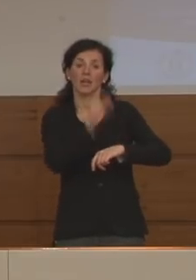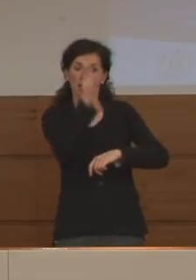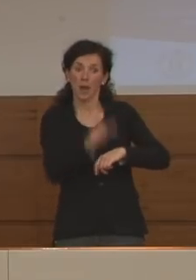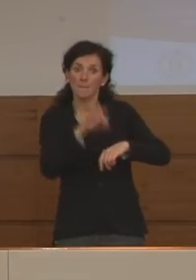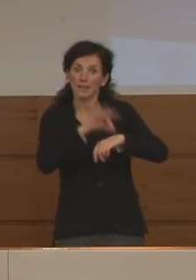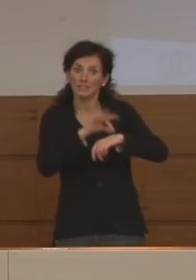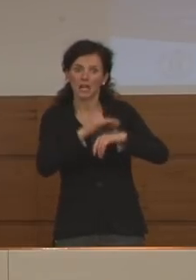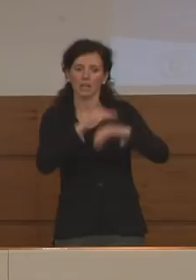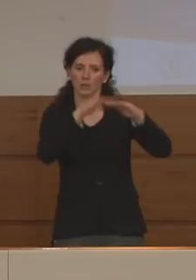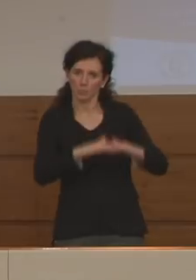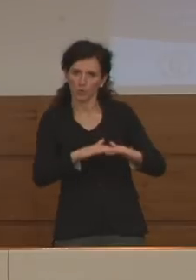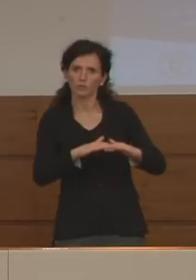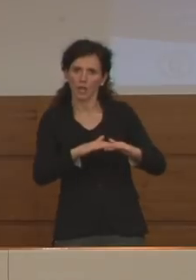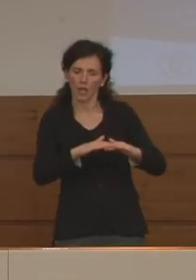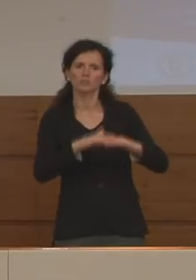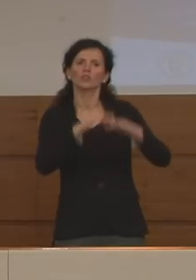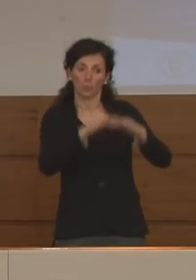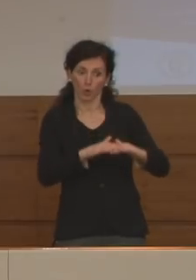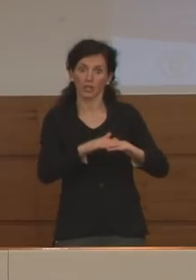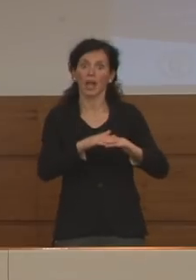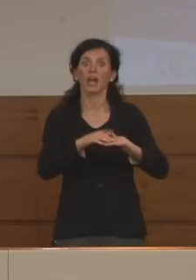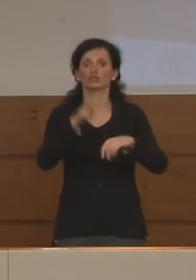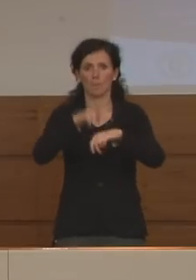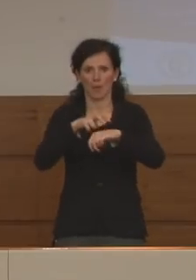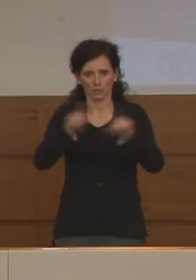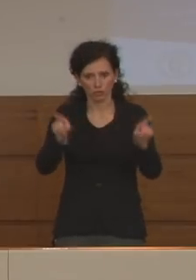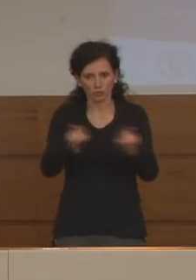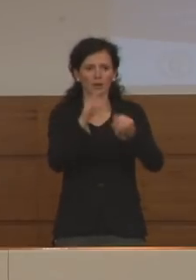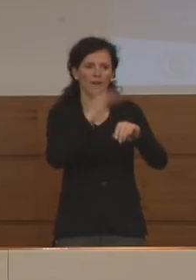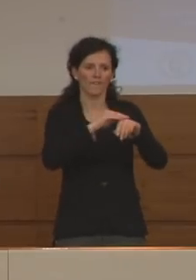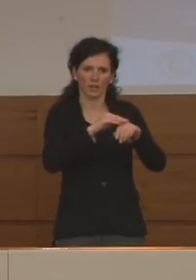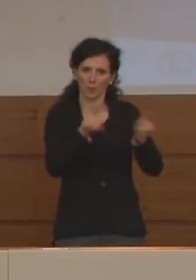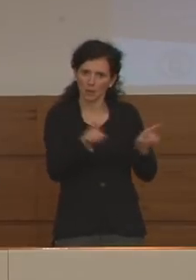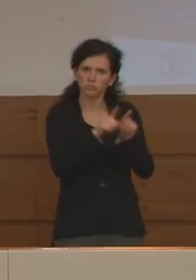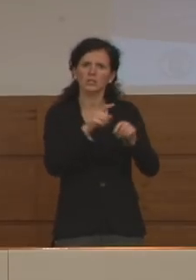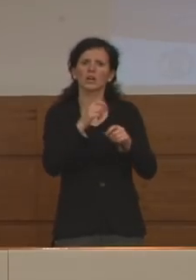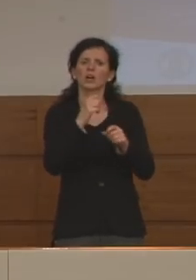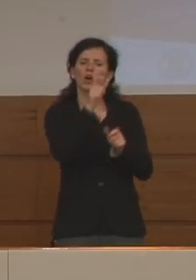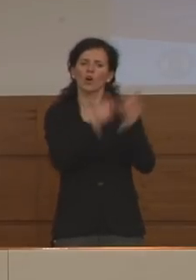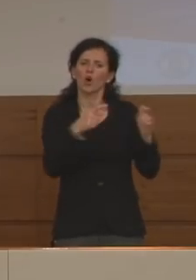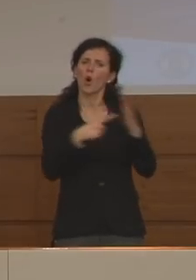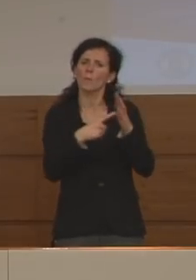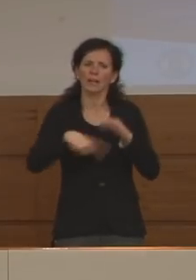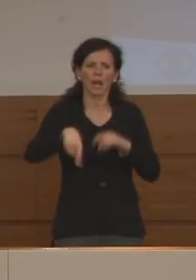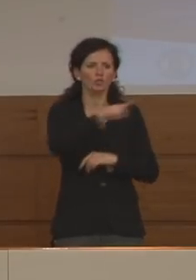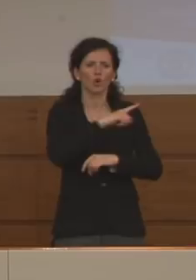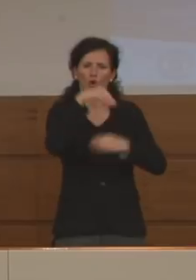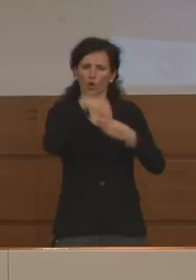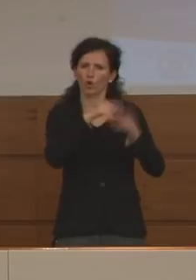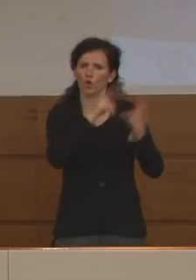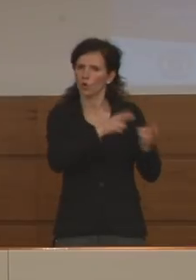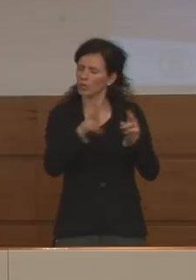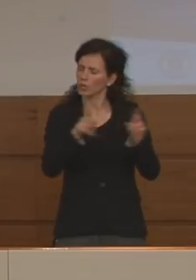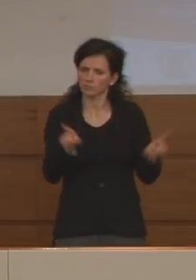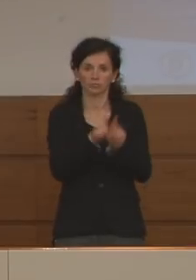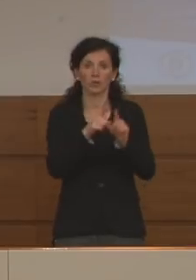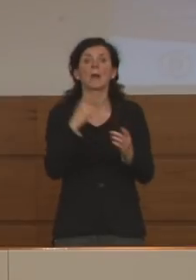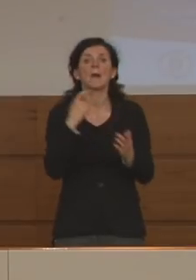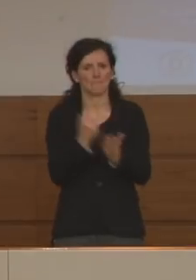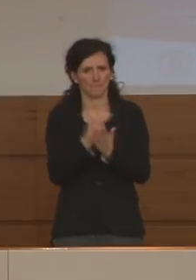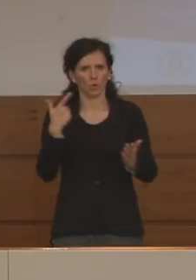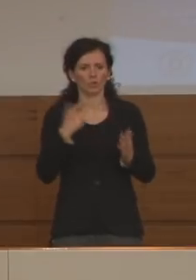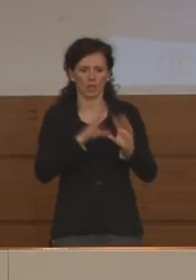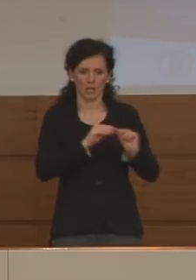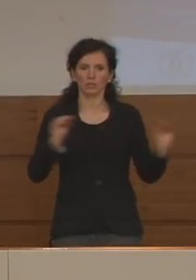proteggono gli operatori e gli altri pazienti quindi è vero che i dpa i cosiddetti sono importanti ma è anche molto importante quello che stiamo